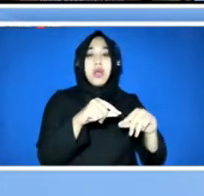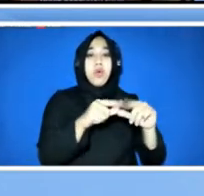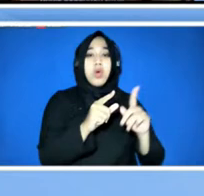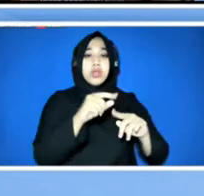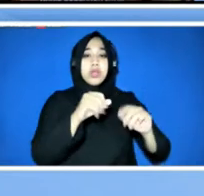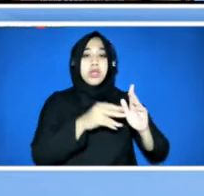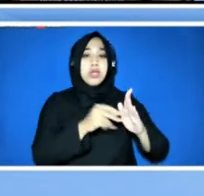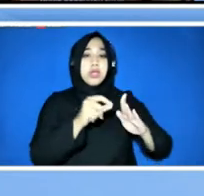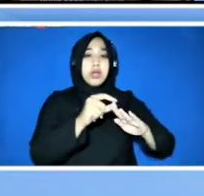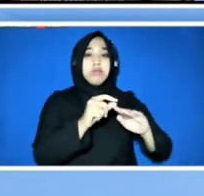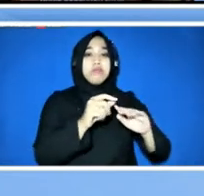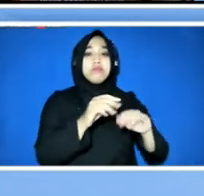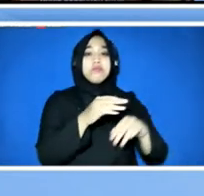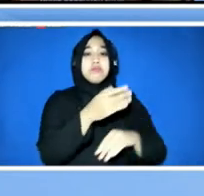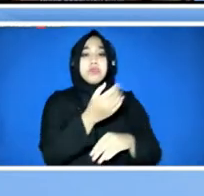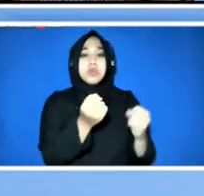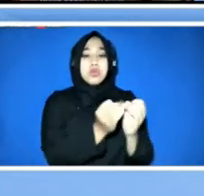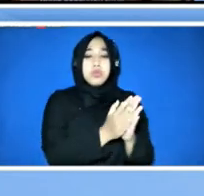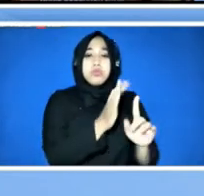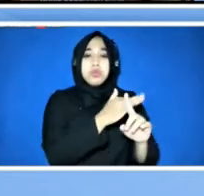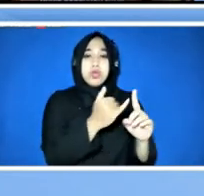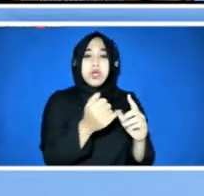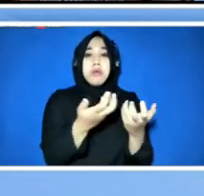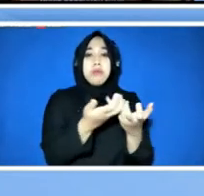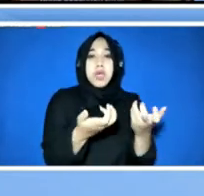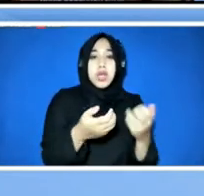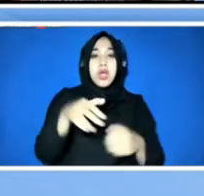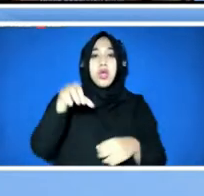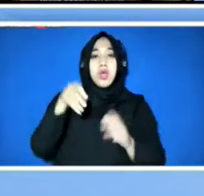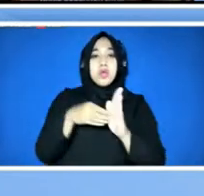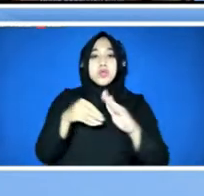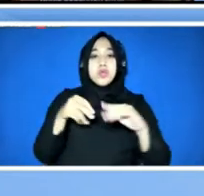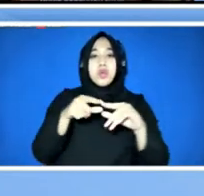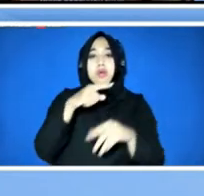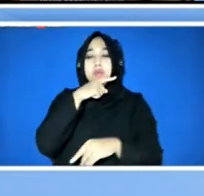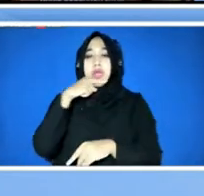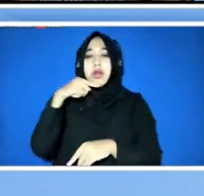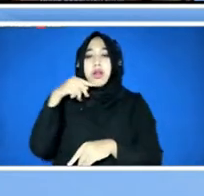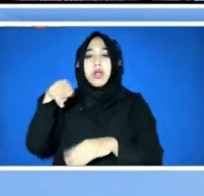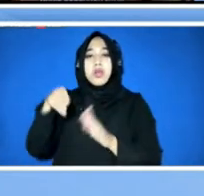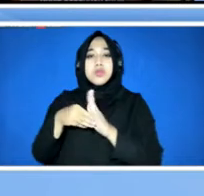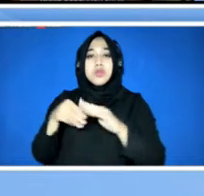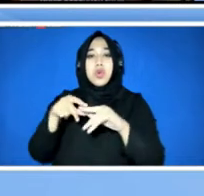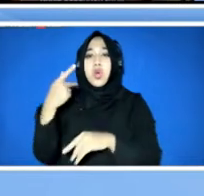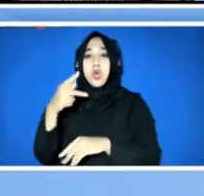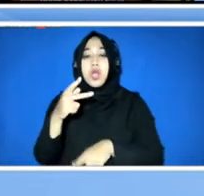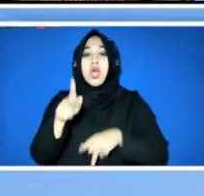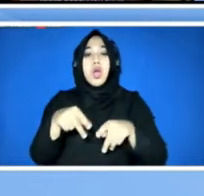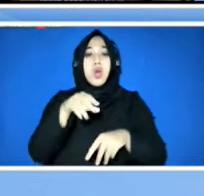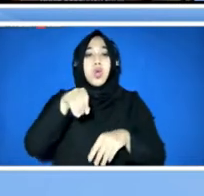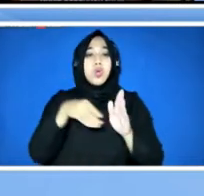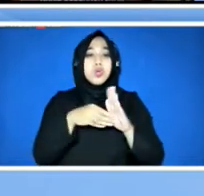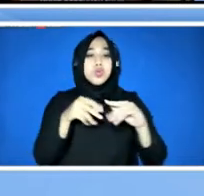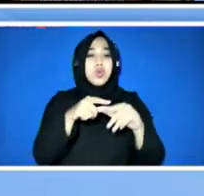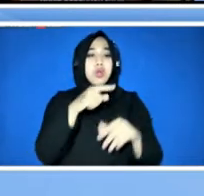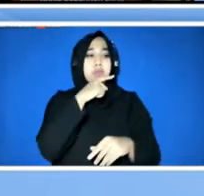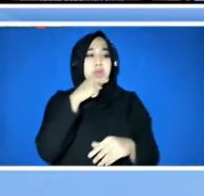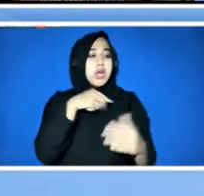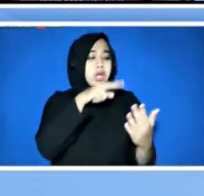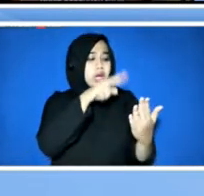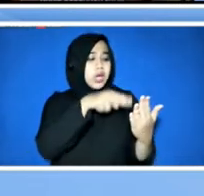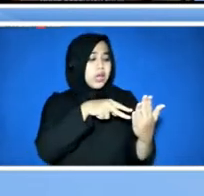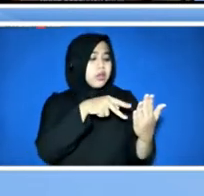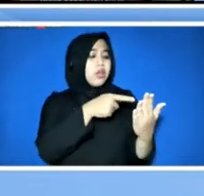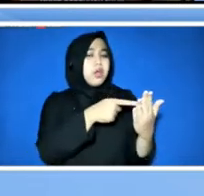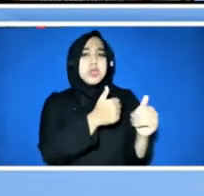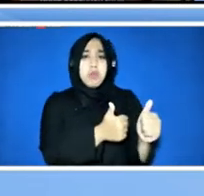berapa jumlah penduduk. Jadi agak beda dengan zona merah, zona kuning, zona orange-nya BNPB. Kalau zona merah itu rate of transmission dia ngeliat gitu. Rate of transmission bisa